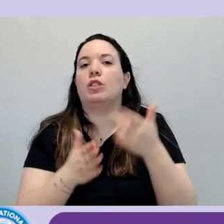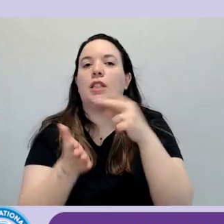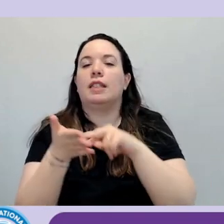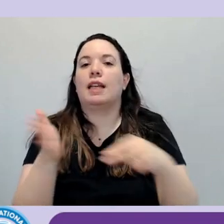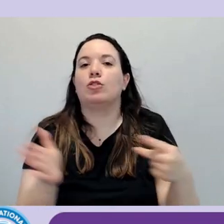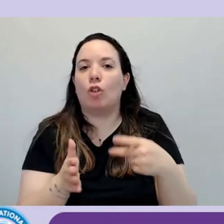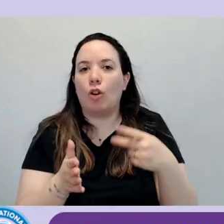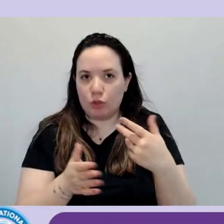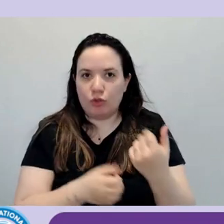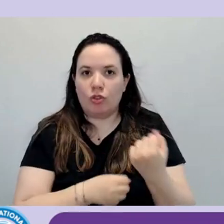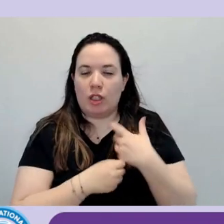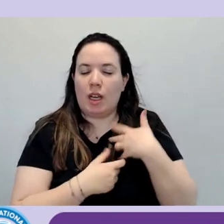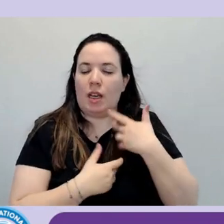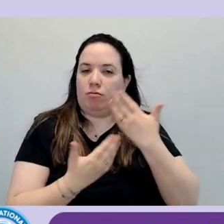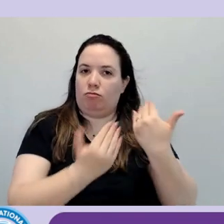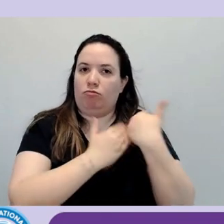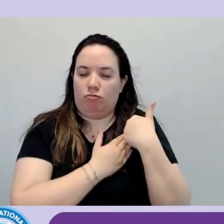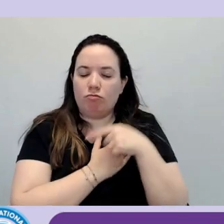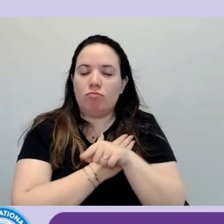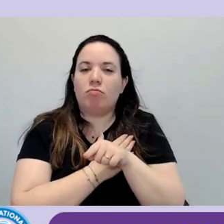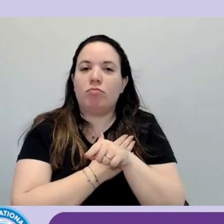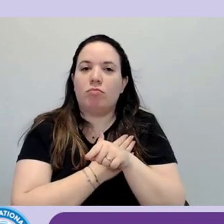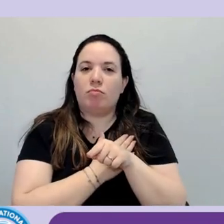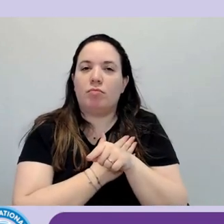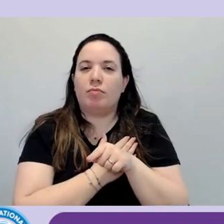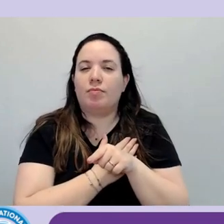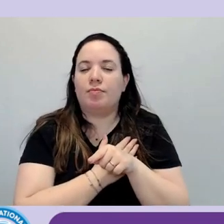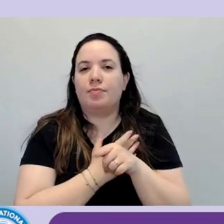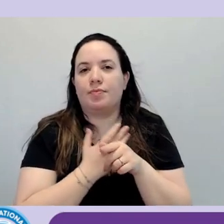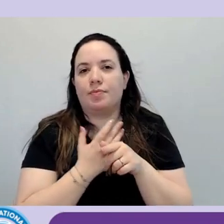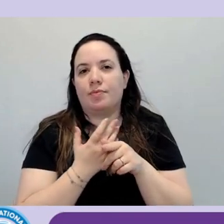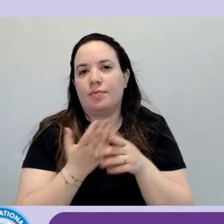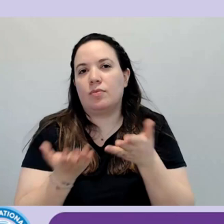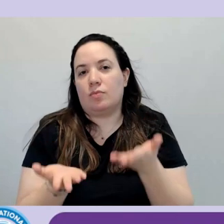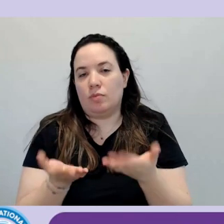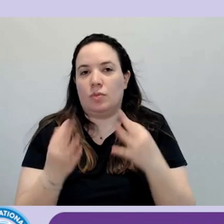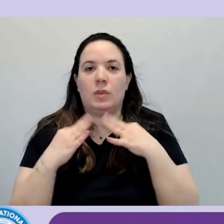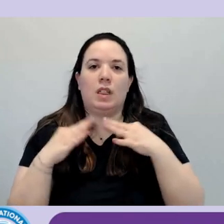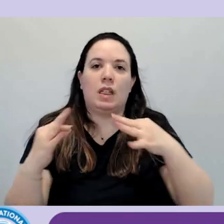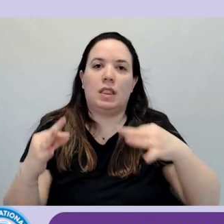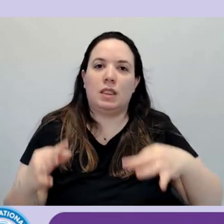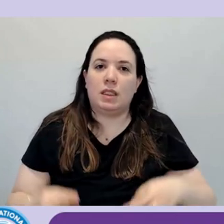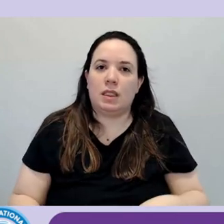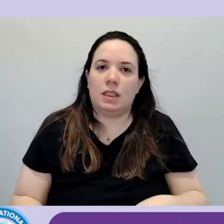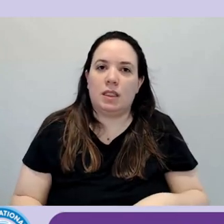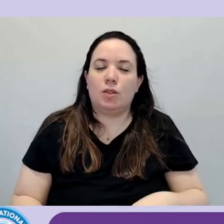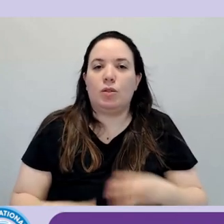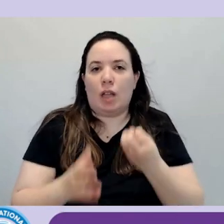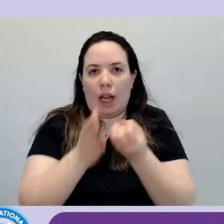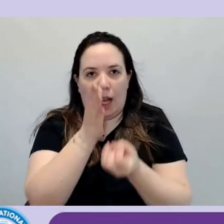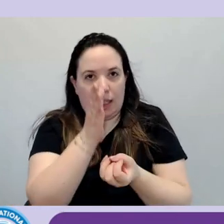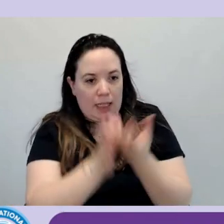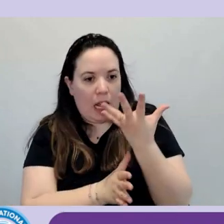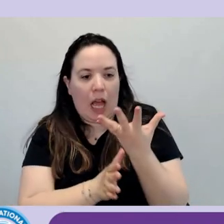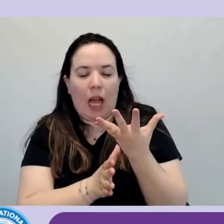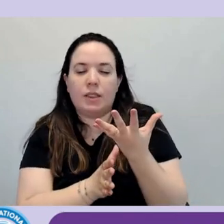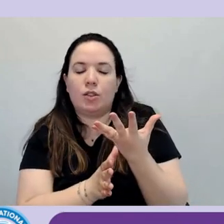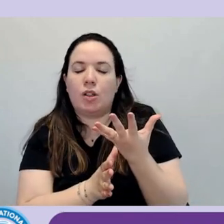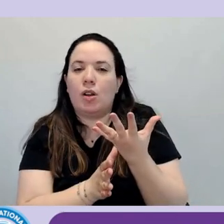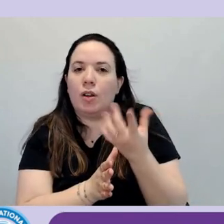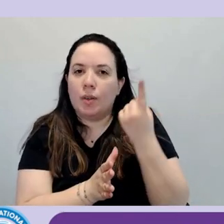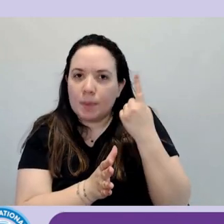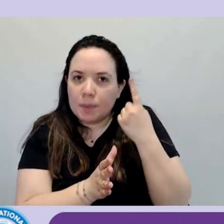Sostanzialmente è un è una entità che è stata creata proprio